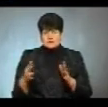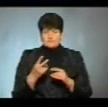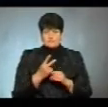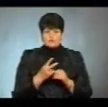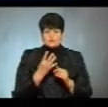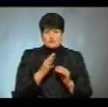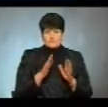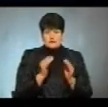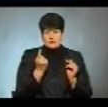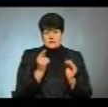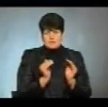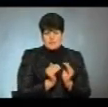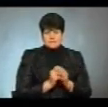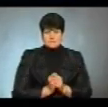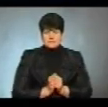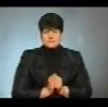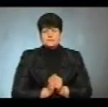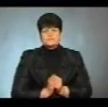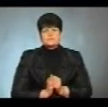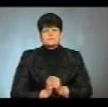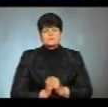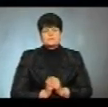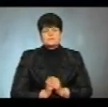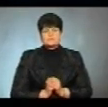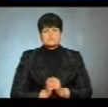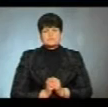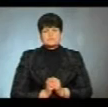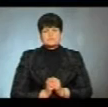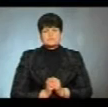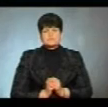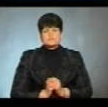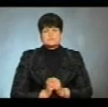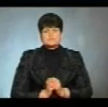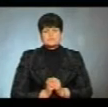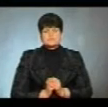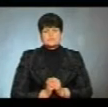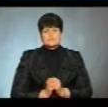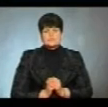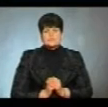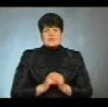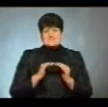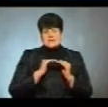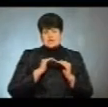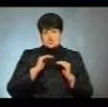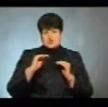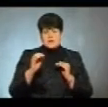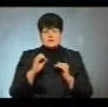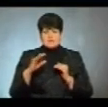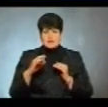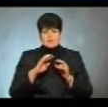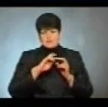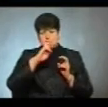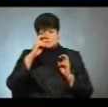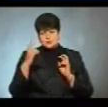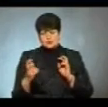малій. Любов Гадомська, Оксана Галіяш, новини. Верхній шар асфальтного покриття на Горбатому мосту, що